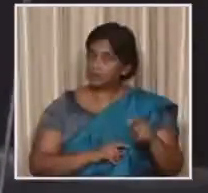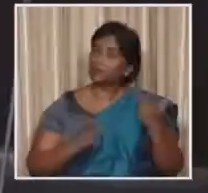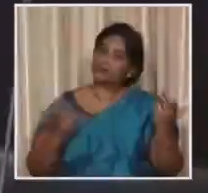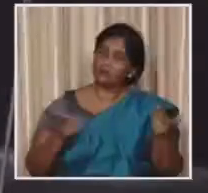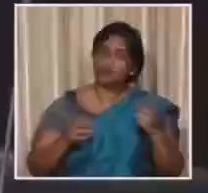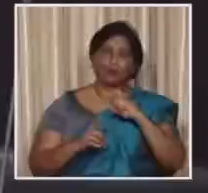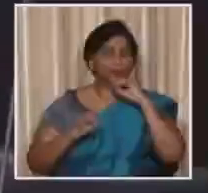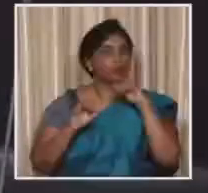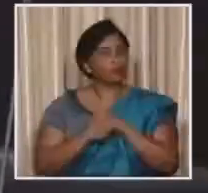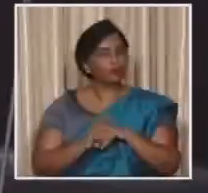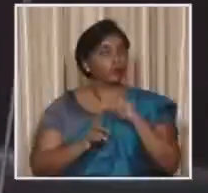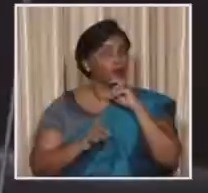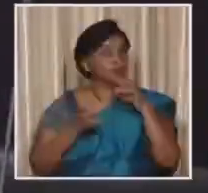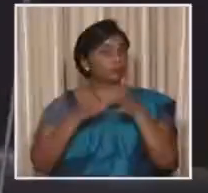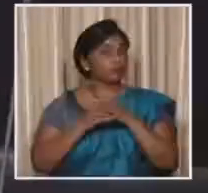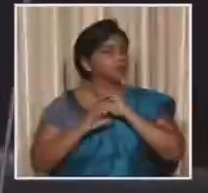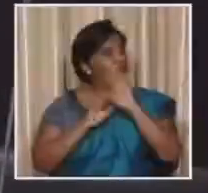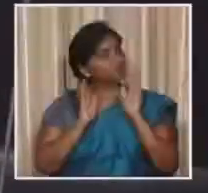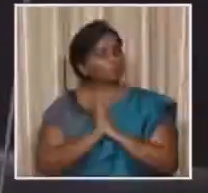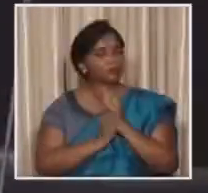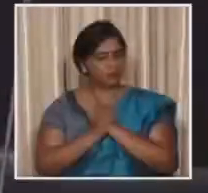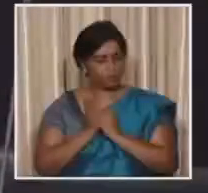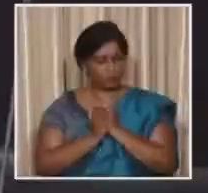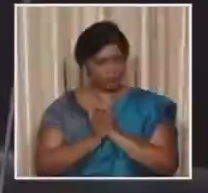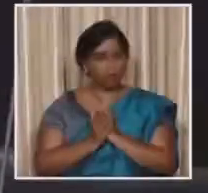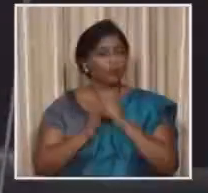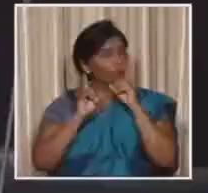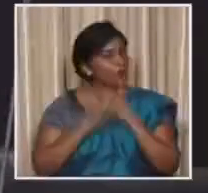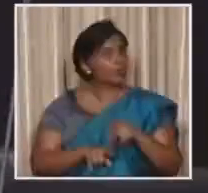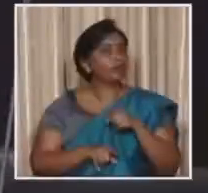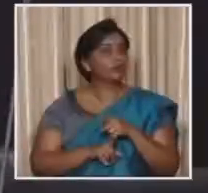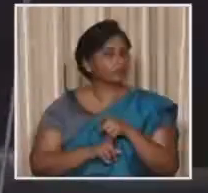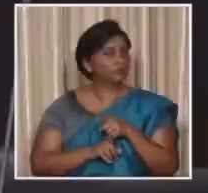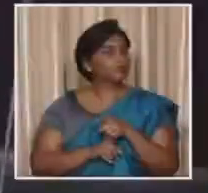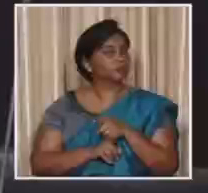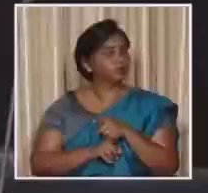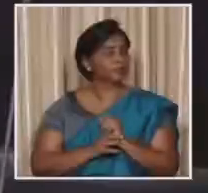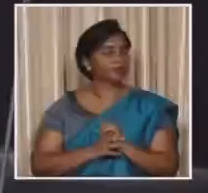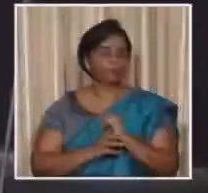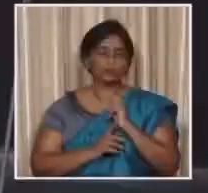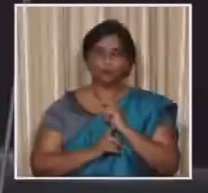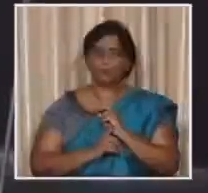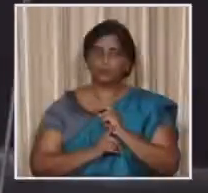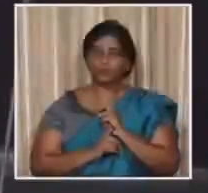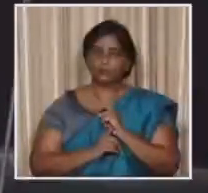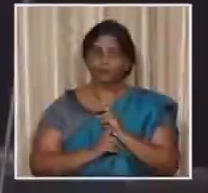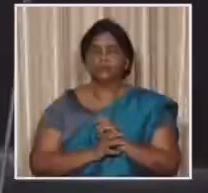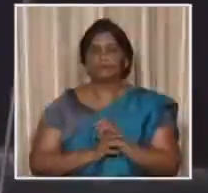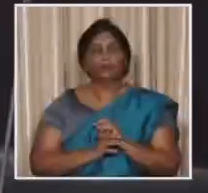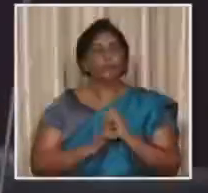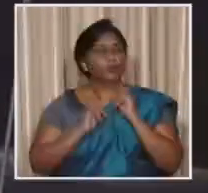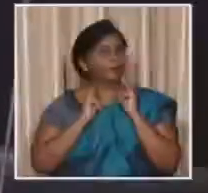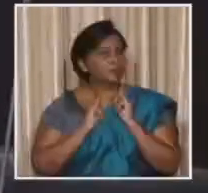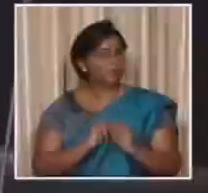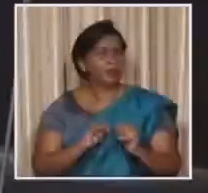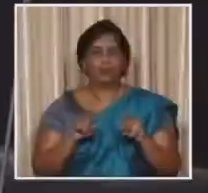නැත්නම් අධිකරණයේ ඉන්න අධිකරණ පද්ධතිය මේ ඕන සියලු දෙනා මෙලෙසින් මේ විචා මේ ඉතාම නරක